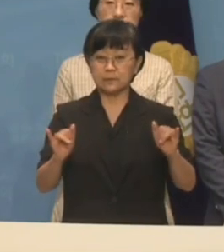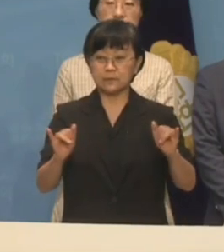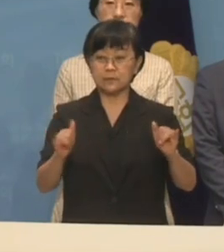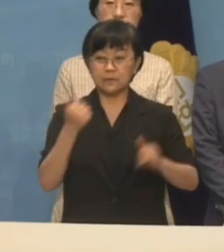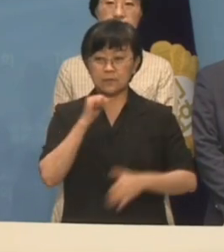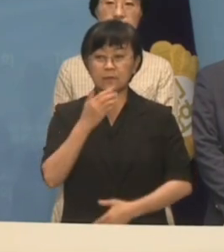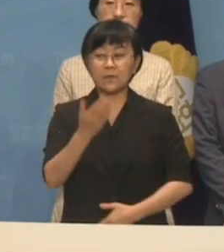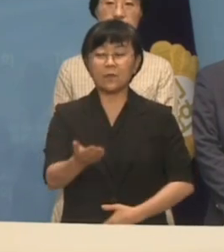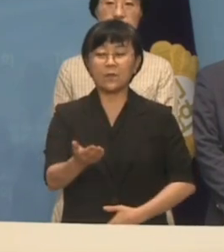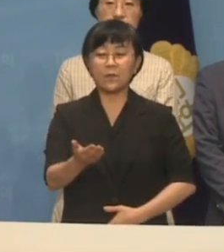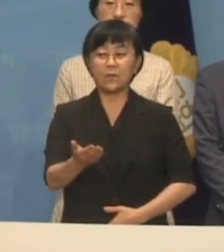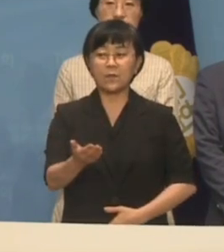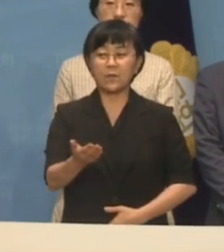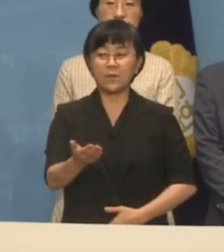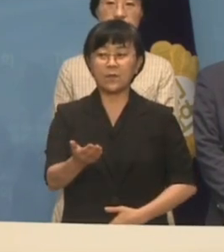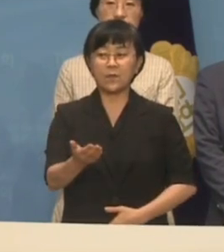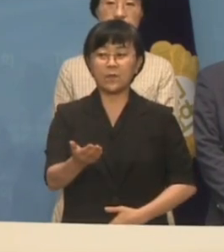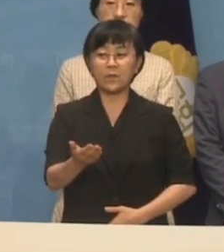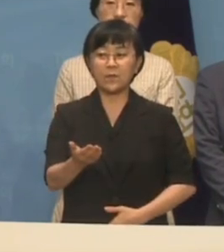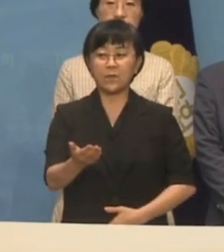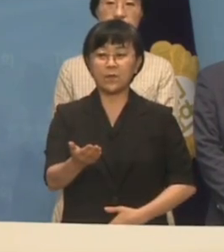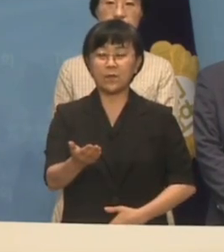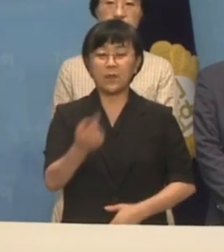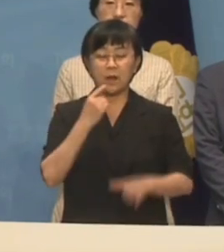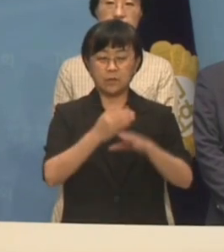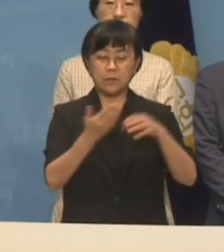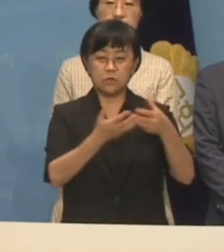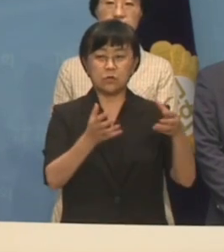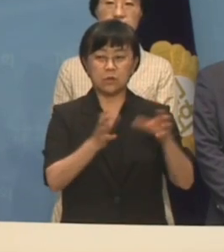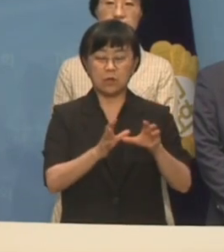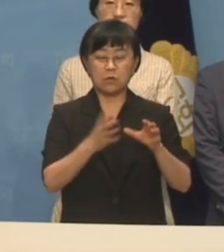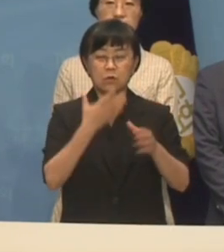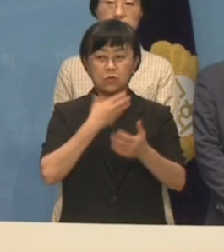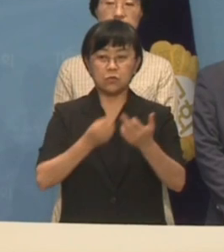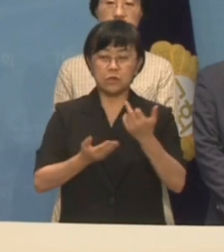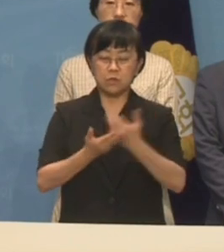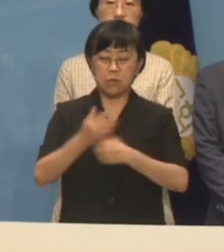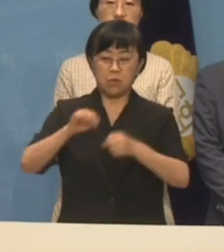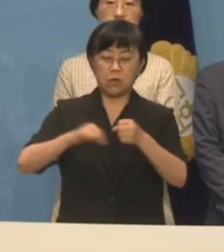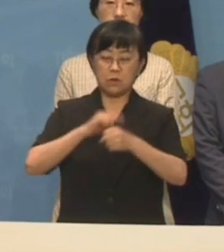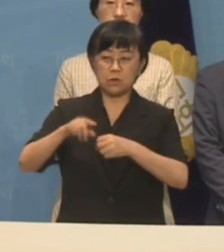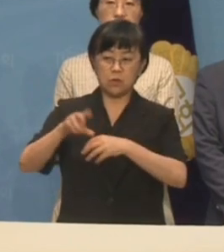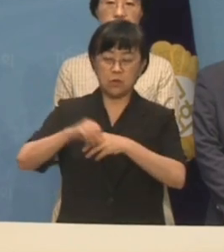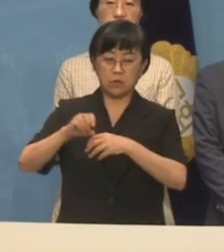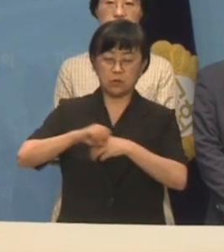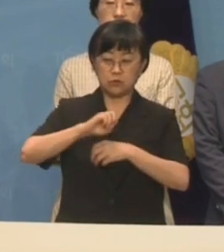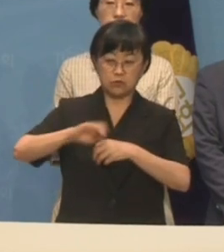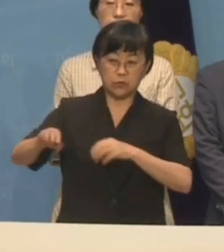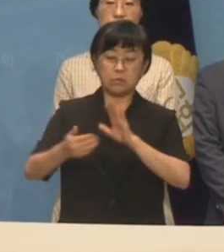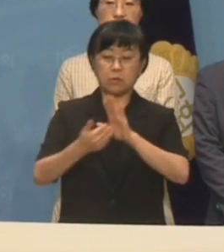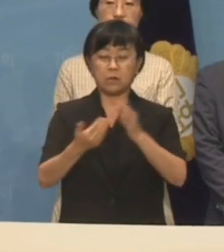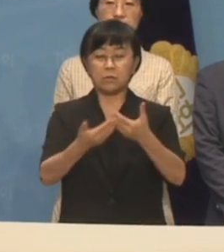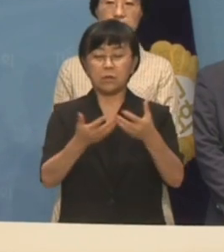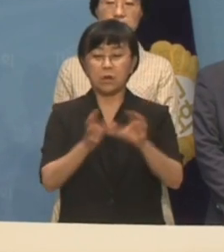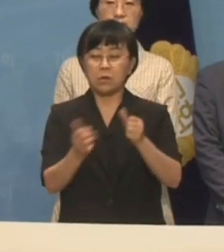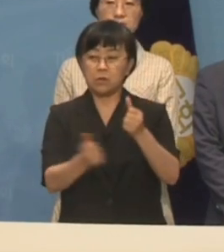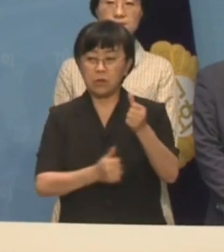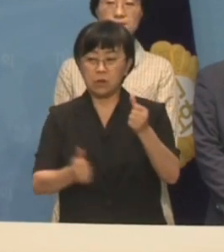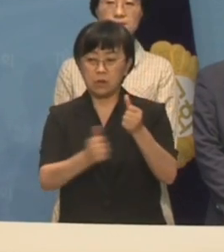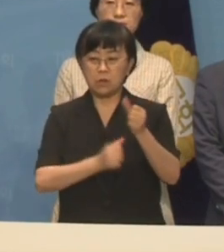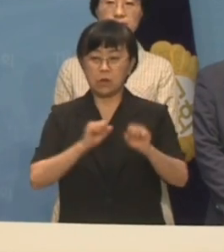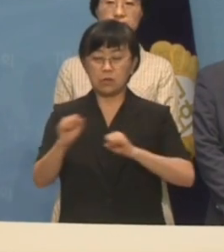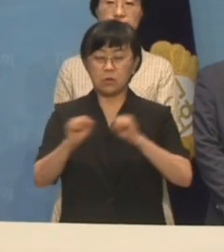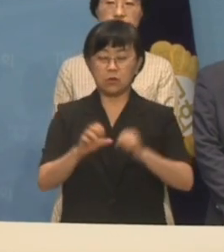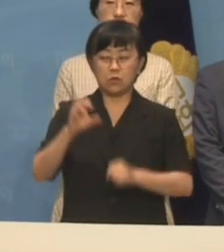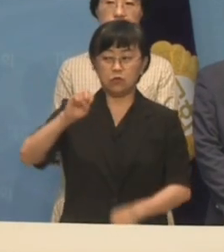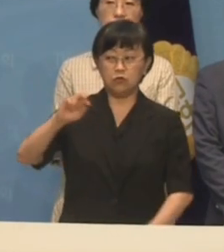좀 소개를 해드리겠습니다. 더불어민주당 후쿠시마 원전 오염수 해양 투기 저지 대책위원회에서 활동하고